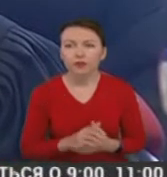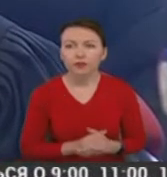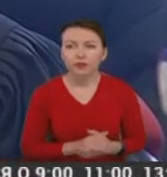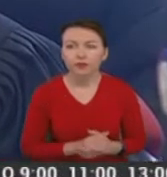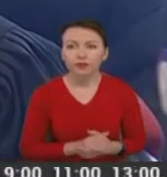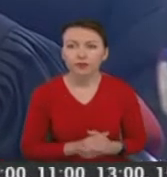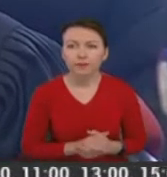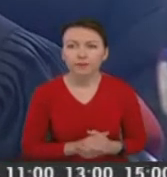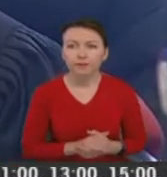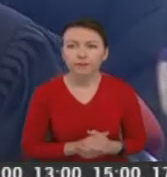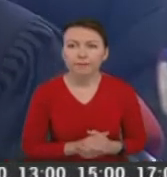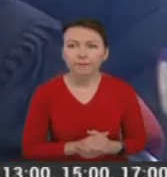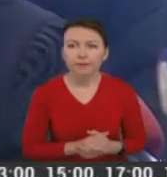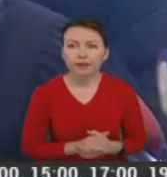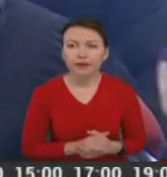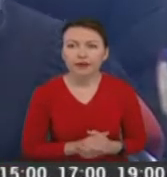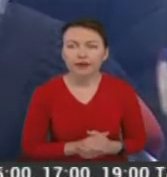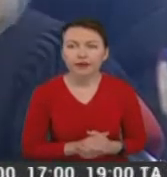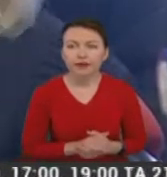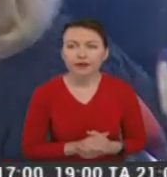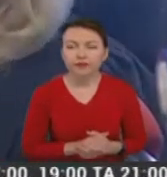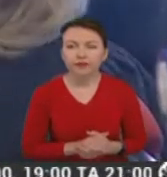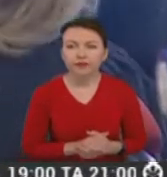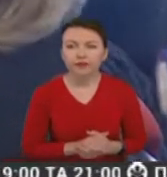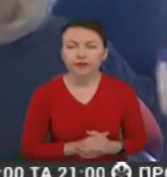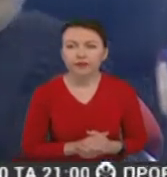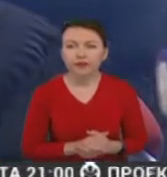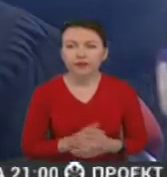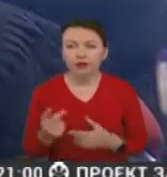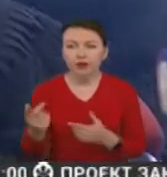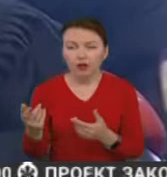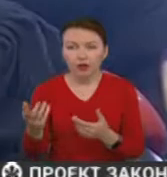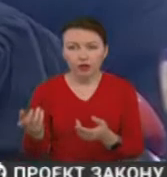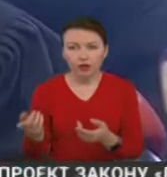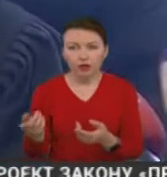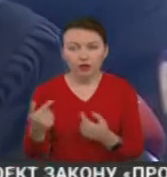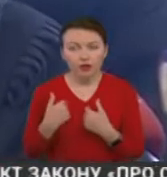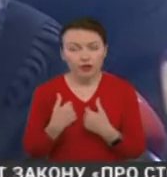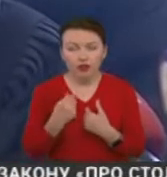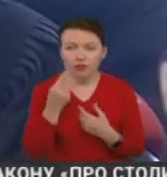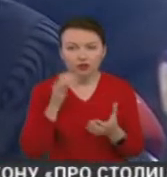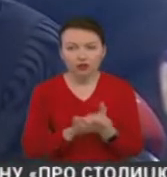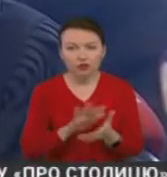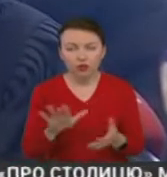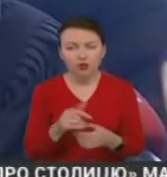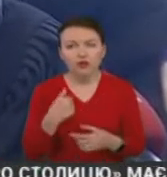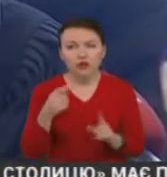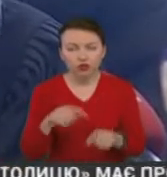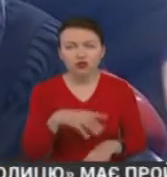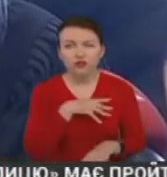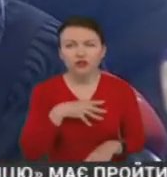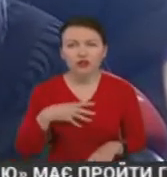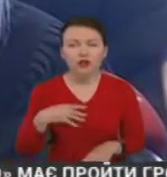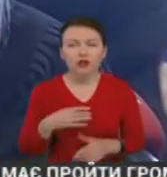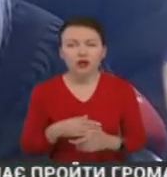вкладних обвинувачень? Будь ласка. Ми з обвинуваченим особисто не знайомі. Я також ветеранка,